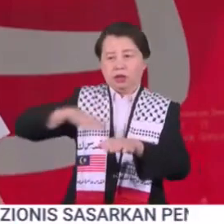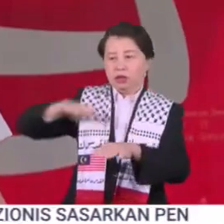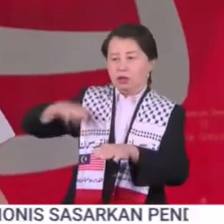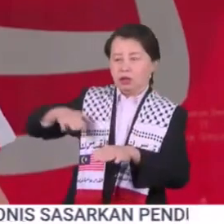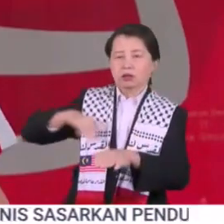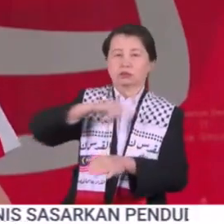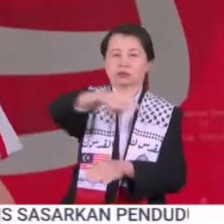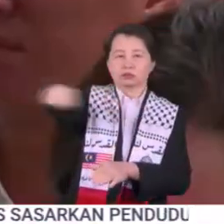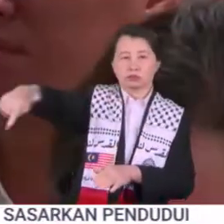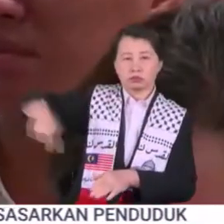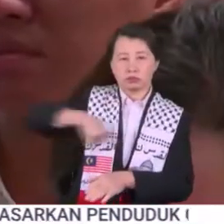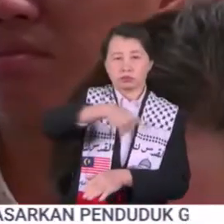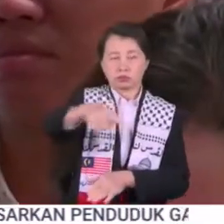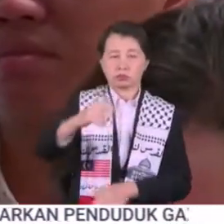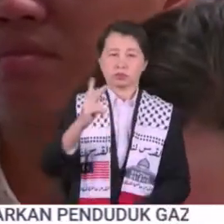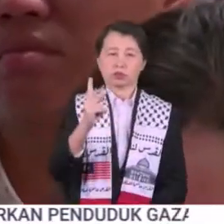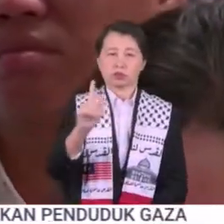di sekitar ibu kota than